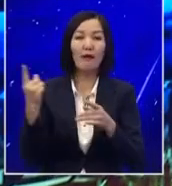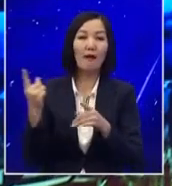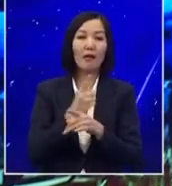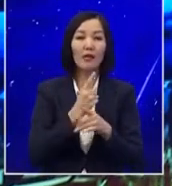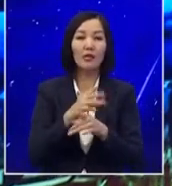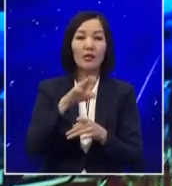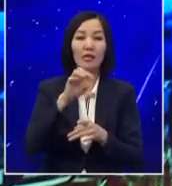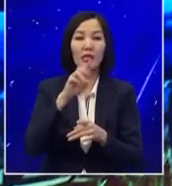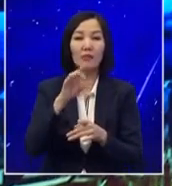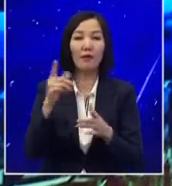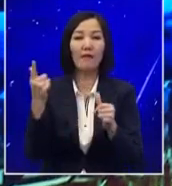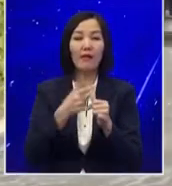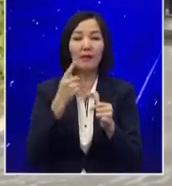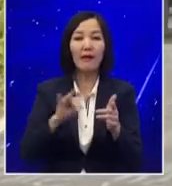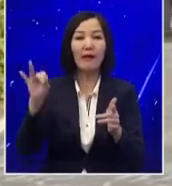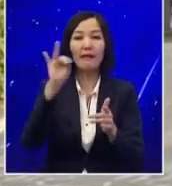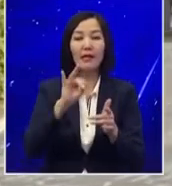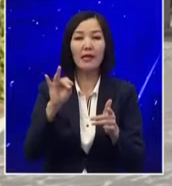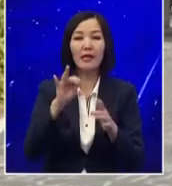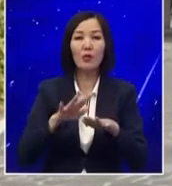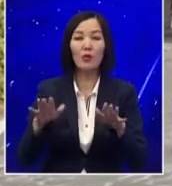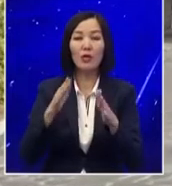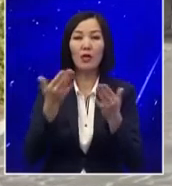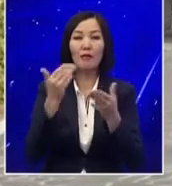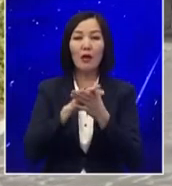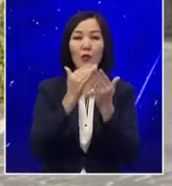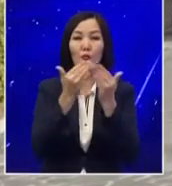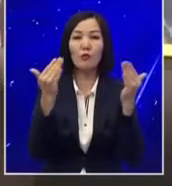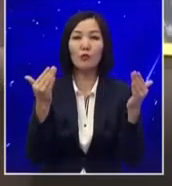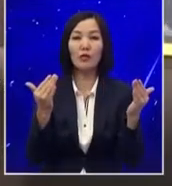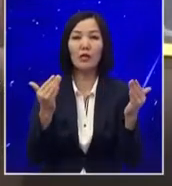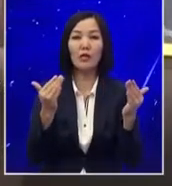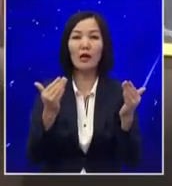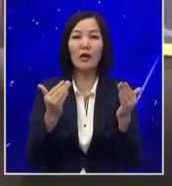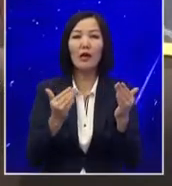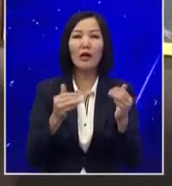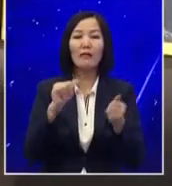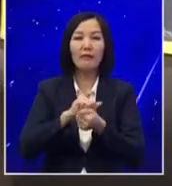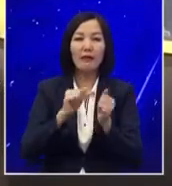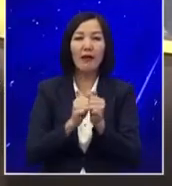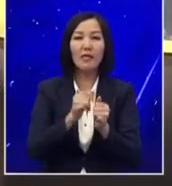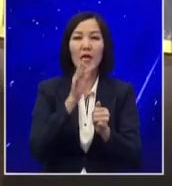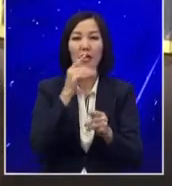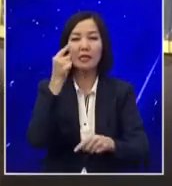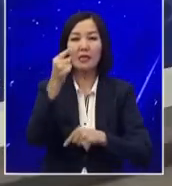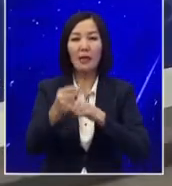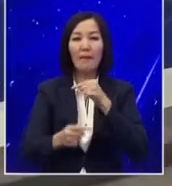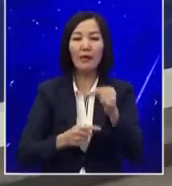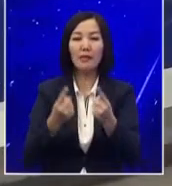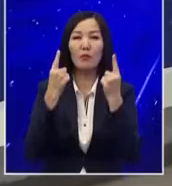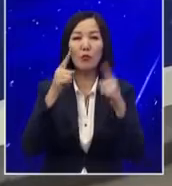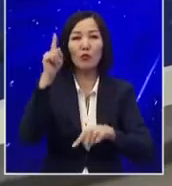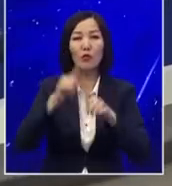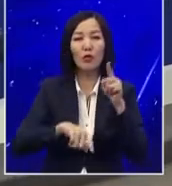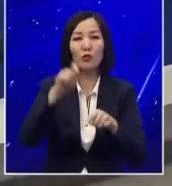Алғашқы аралағаны Мұхамеджан Тынышбаев атындағы тарихи өлкетану музейі. Мұнда тас ғасырынан бастап Ұлы Отан соғысына дейінгі